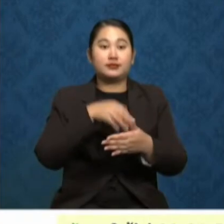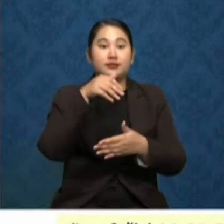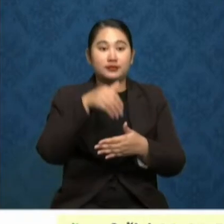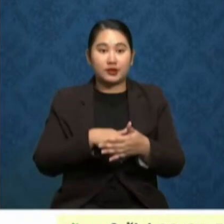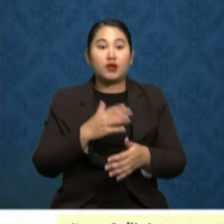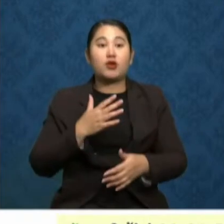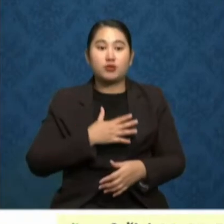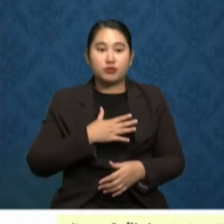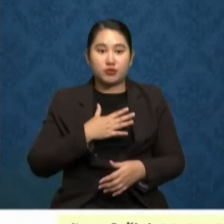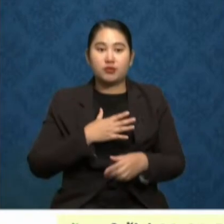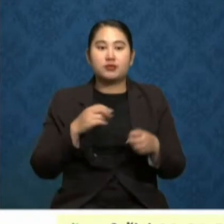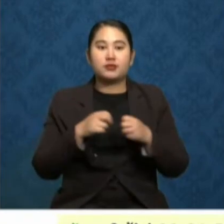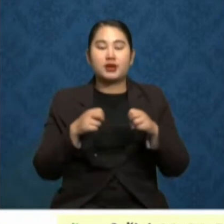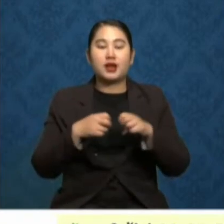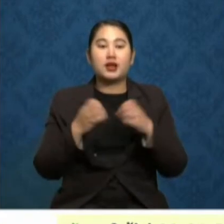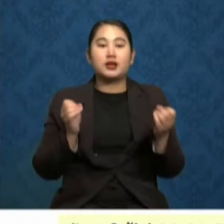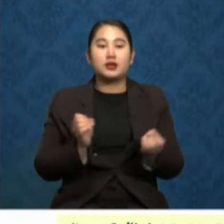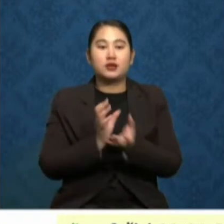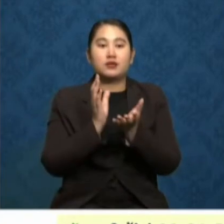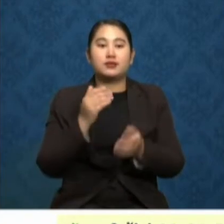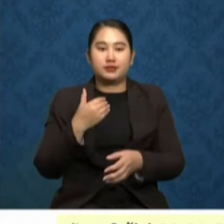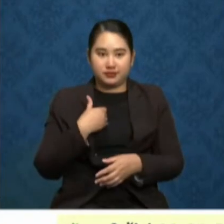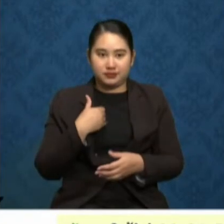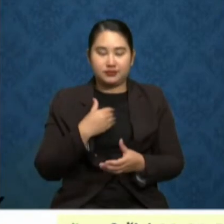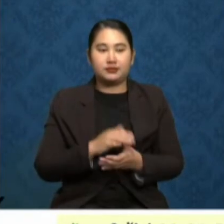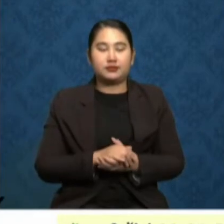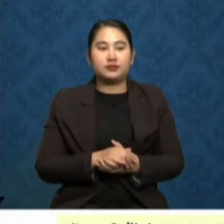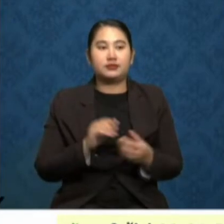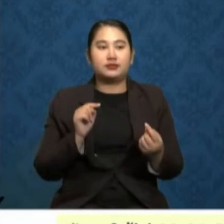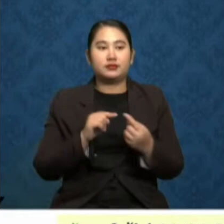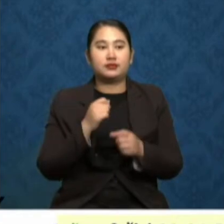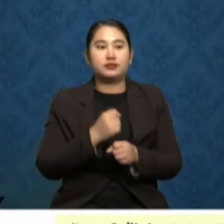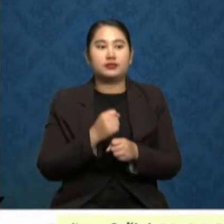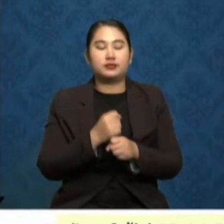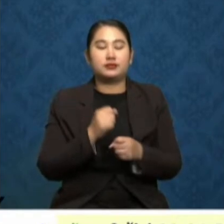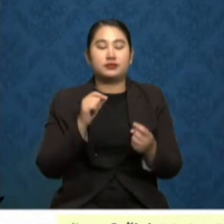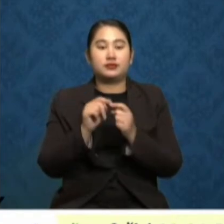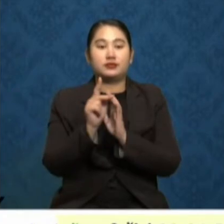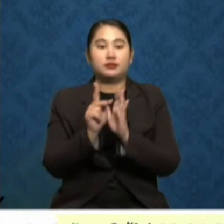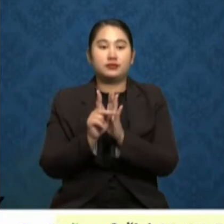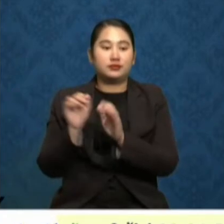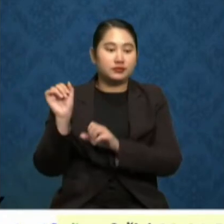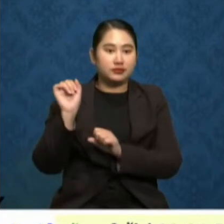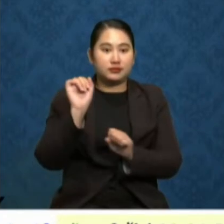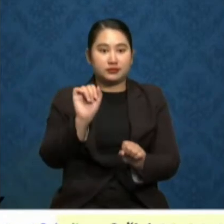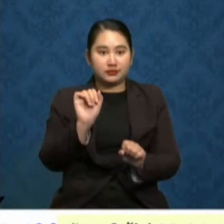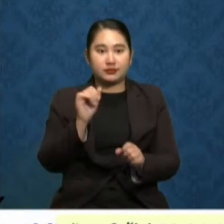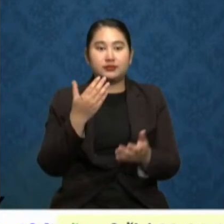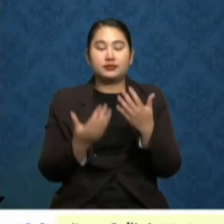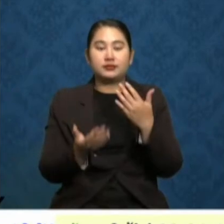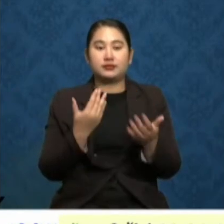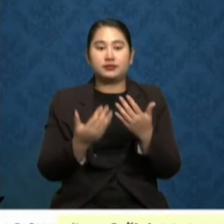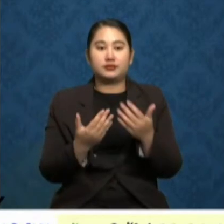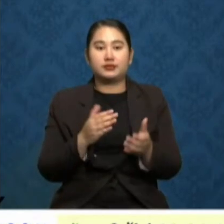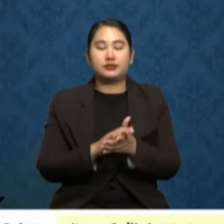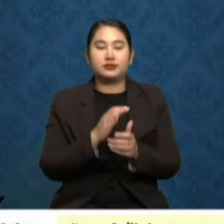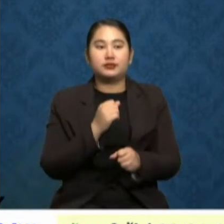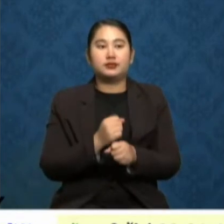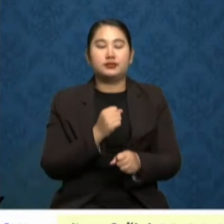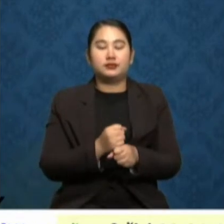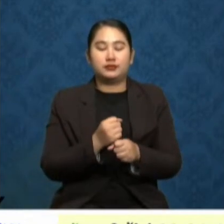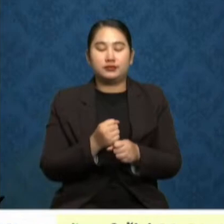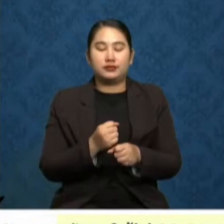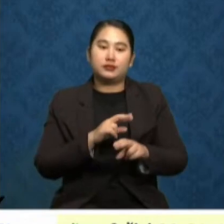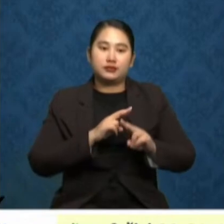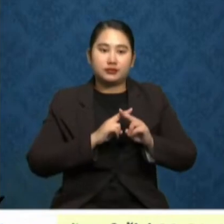้รคามเดอดร้อนเป็นอย่างมากในการบงคับใช้กฎหมายก็ดีหรอว่าในการไปทำมาห